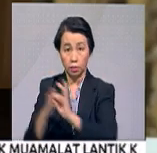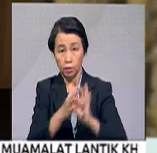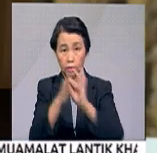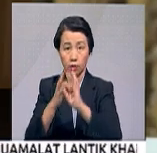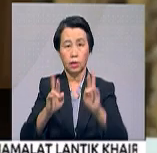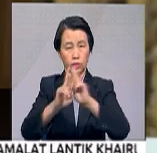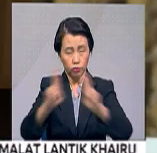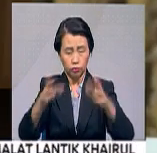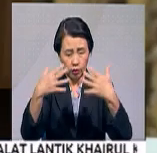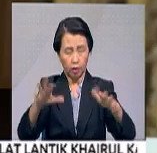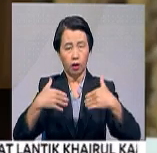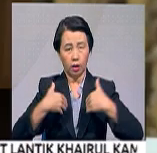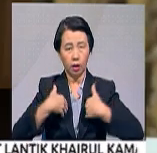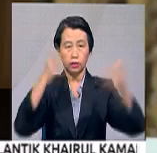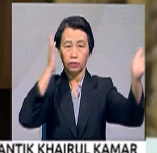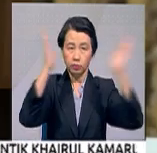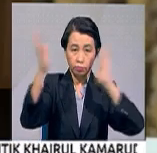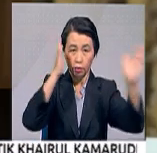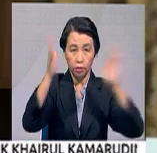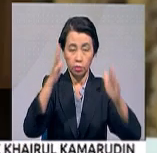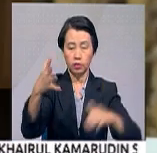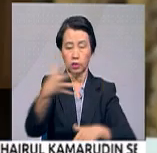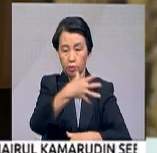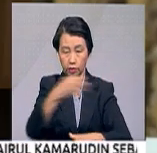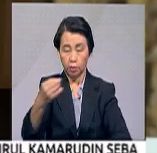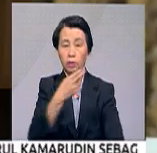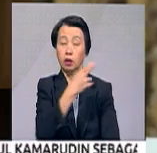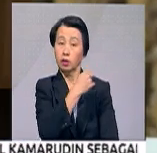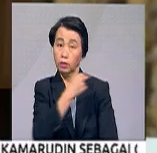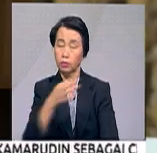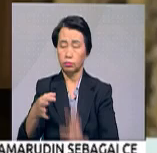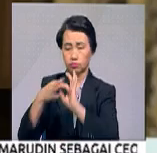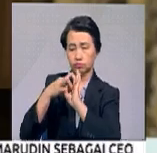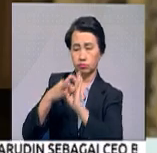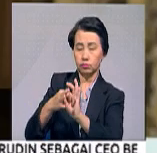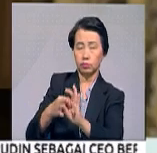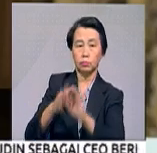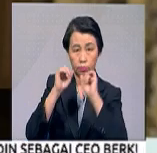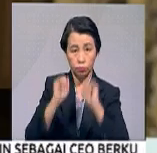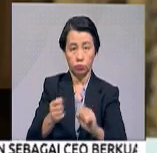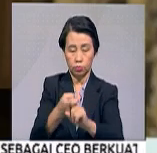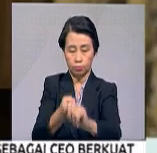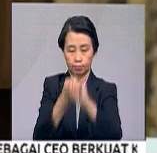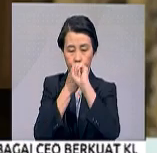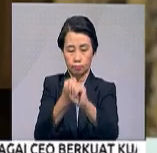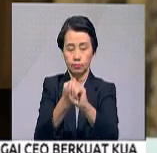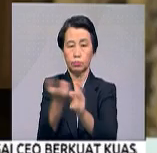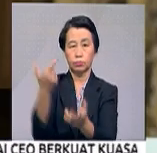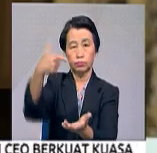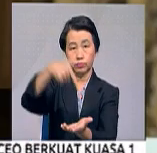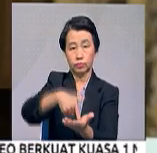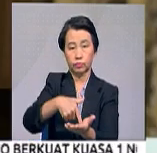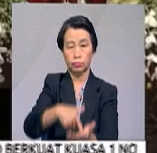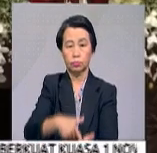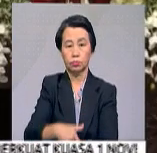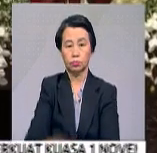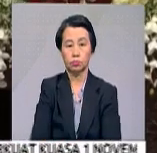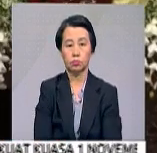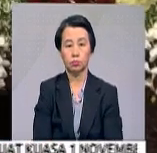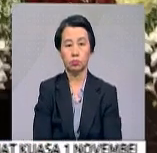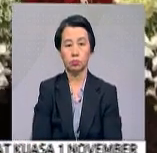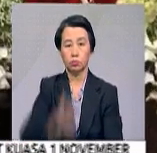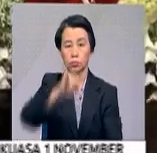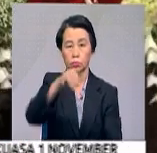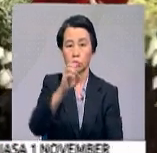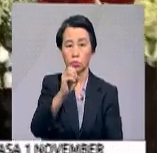sedia terjalin antara Malaysia dan Indonesia akan terus diperkukuhkan lagi. Joko